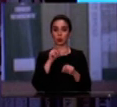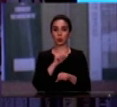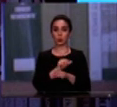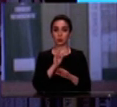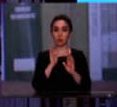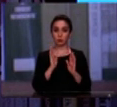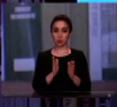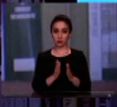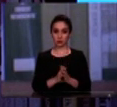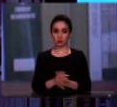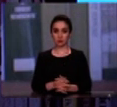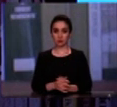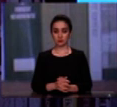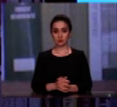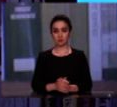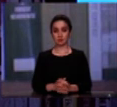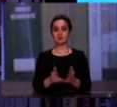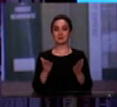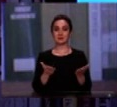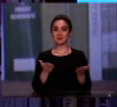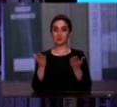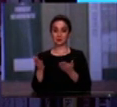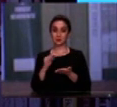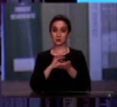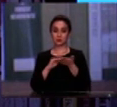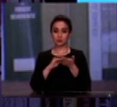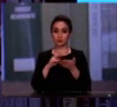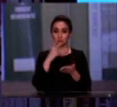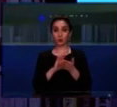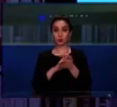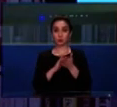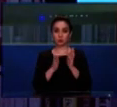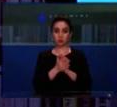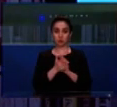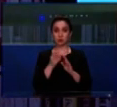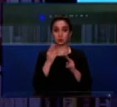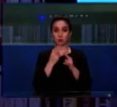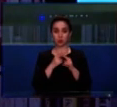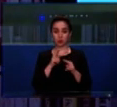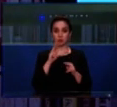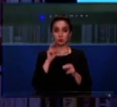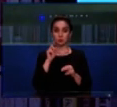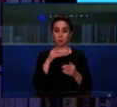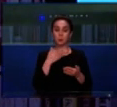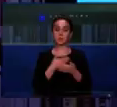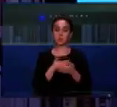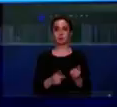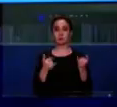to'xtalib o'tamiz. Marhamat, yozma ravishdagi publitsistik uslubga